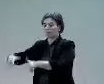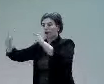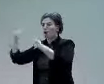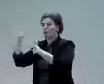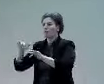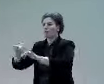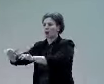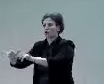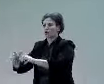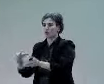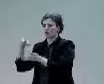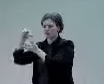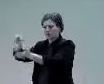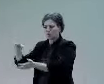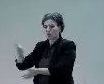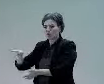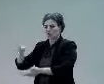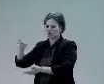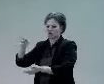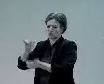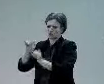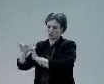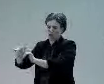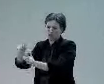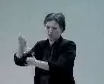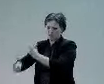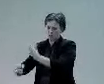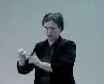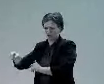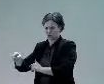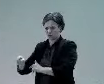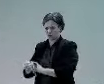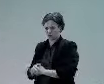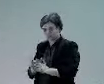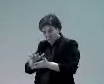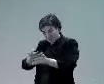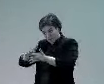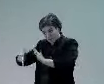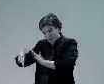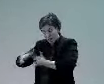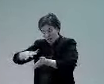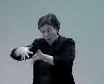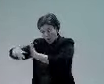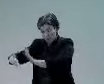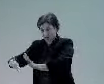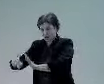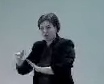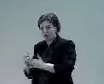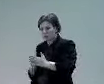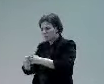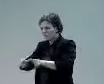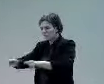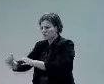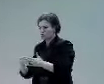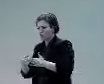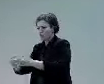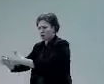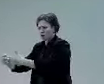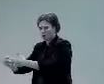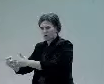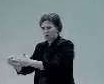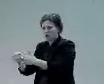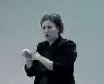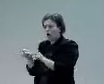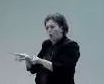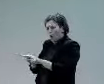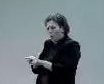investendo 14,5 miliardi nella transizione ecologica e nel supportare la conversione dei settori produttivi. Io penso che dobbiamo darci